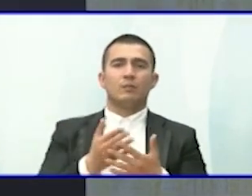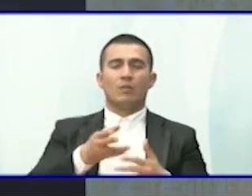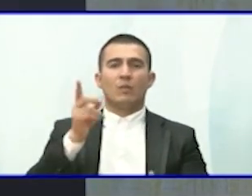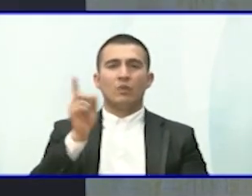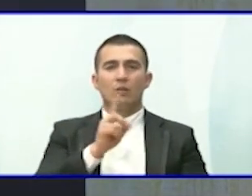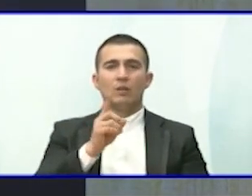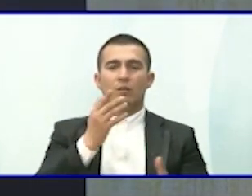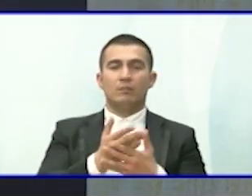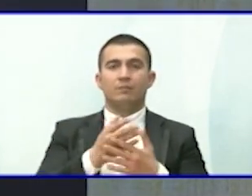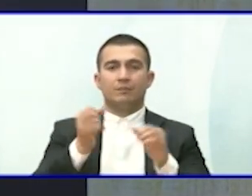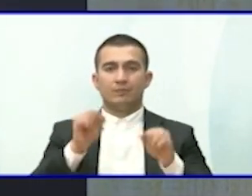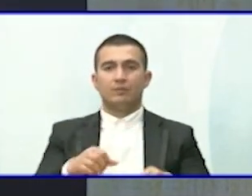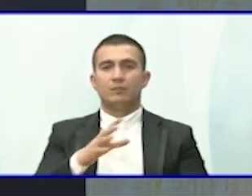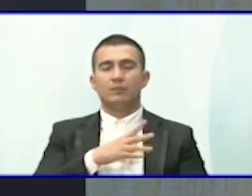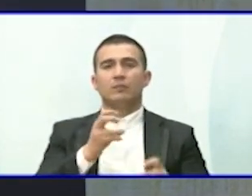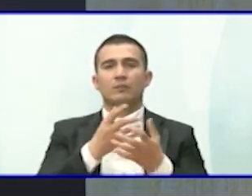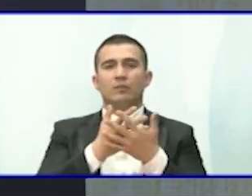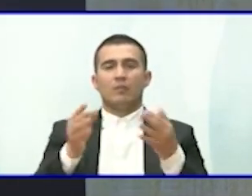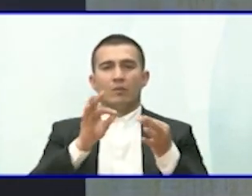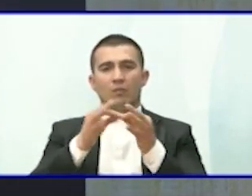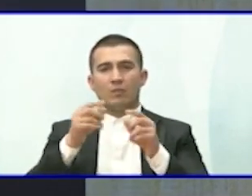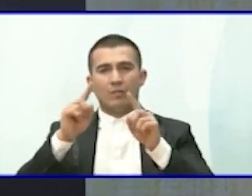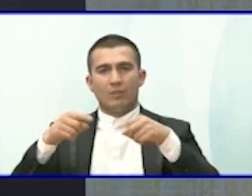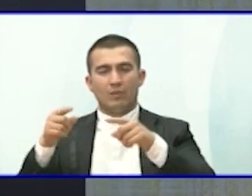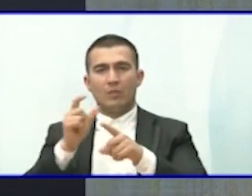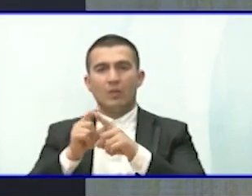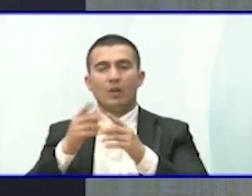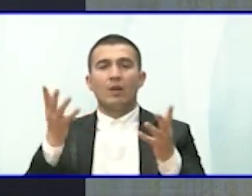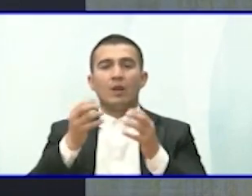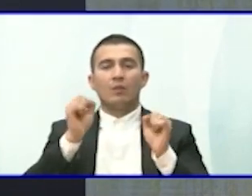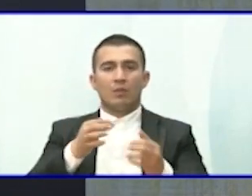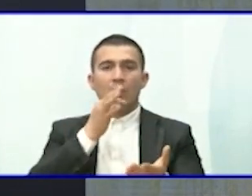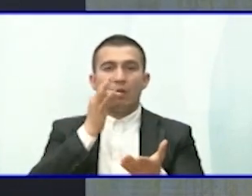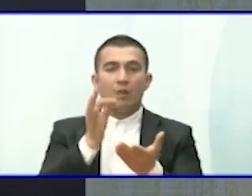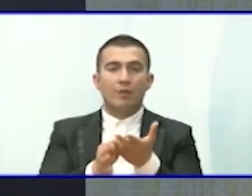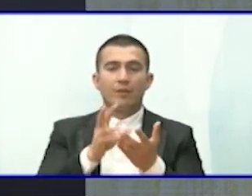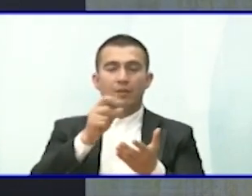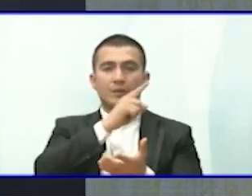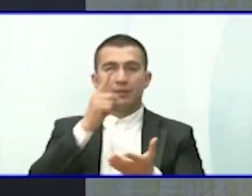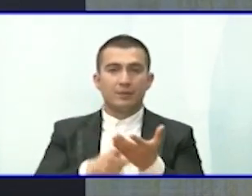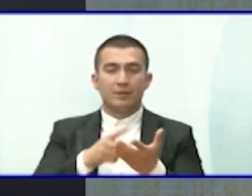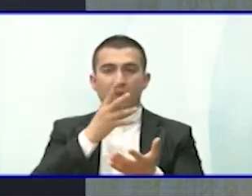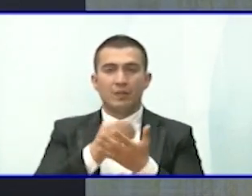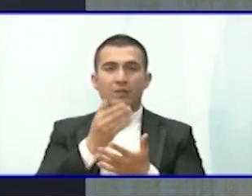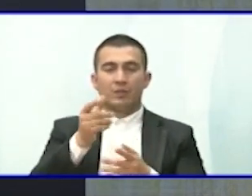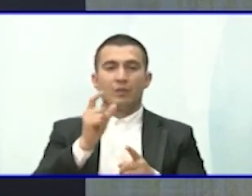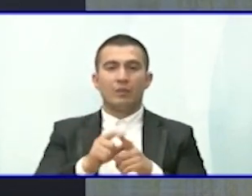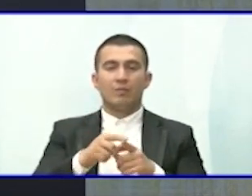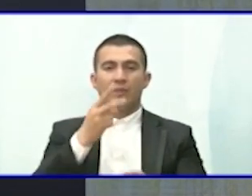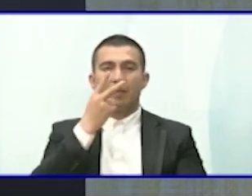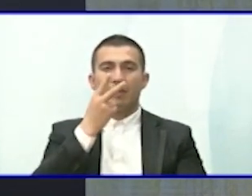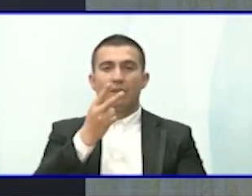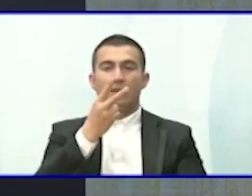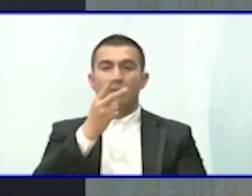существительное в предложном падеже который отвечает на вопрос о ком о чем употребляется с двумя